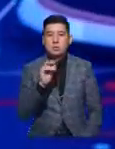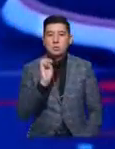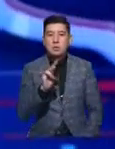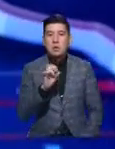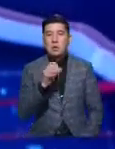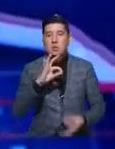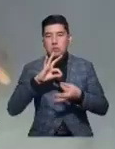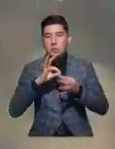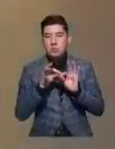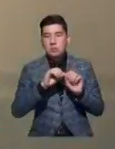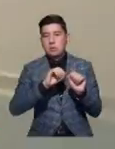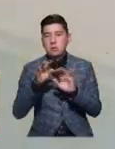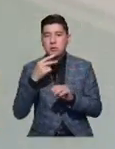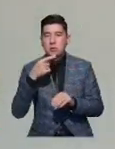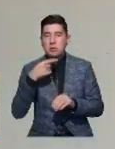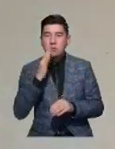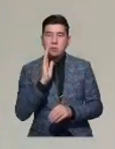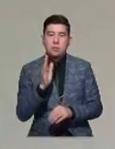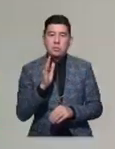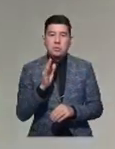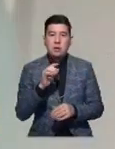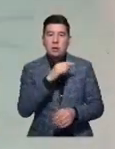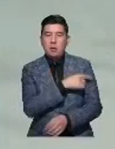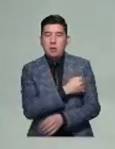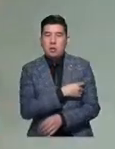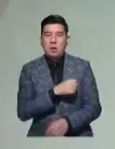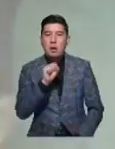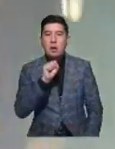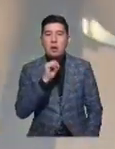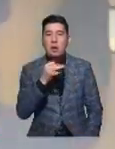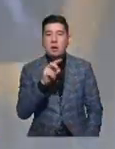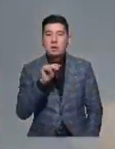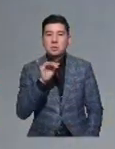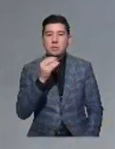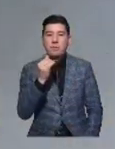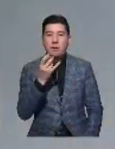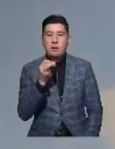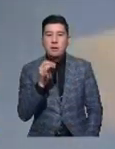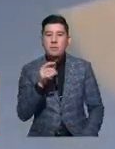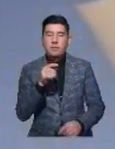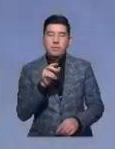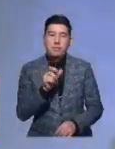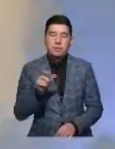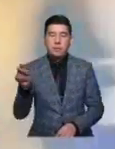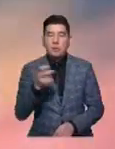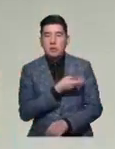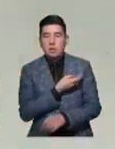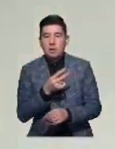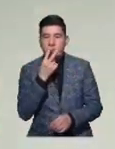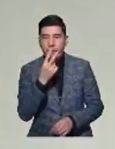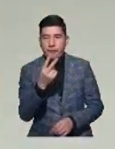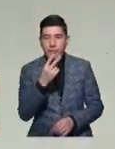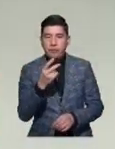Сюмбаева продолжит. Крупнейшие больницы Газы Аль-Шифа судорожно пытаются эвакуировать пациентов из палаты, в которую, как видно, попал